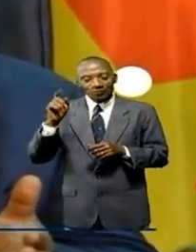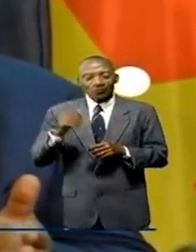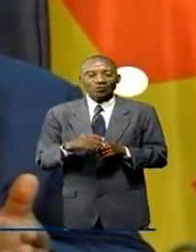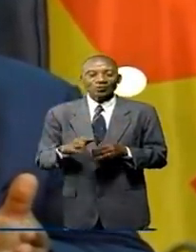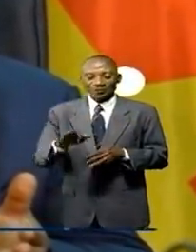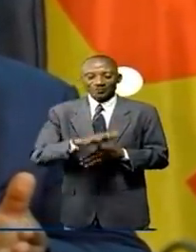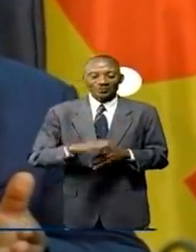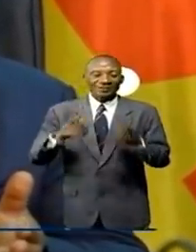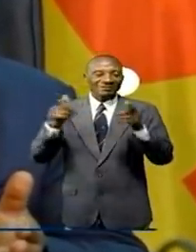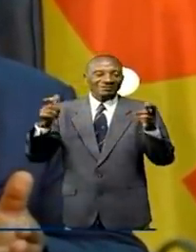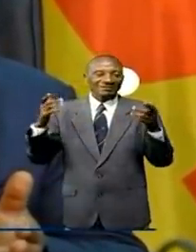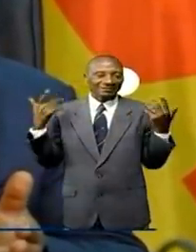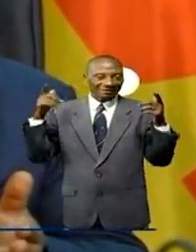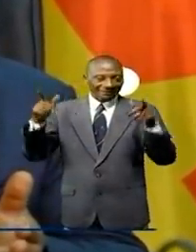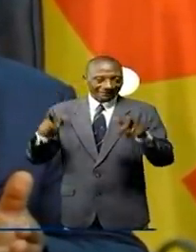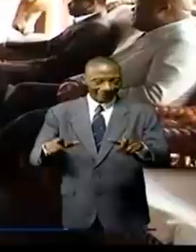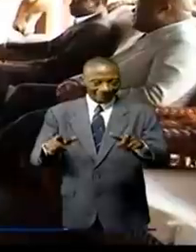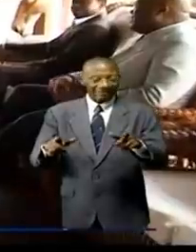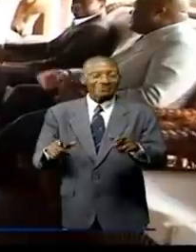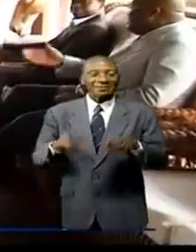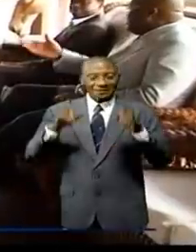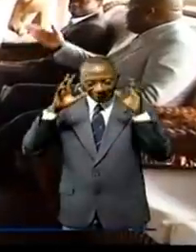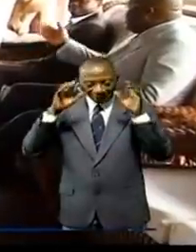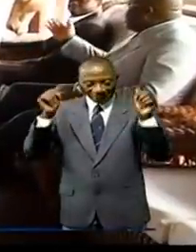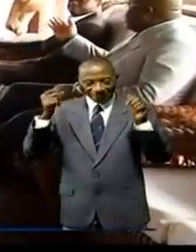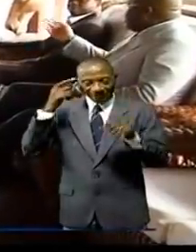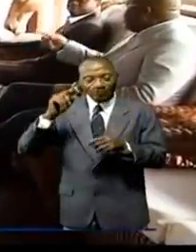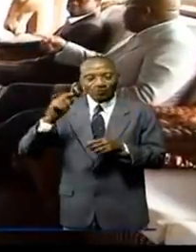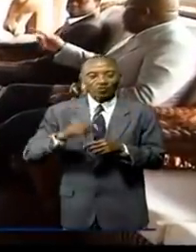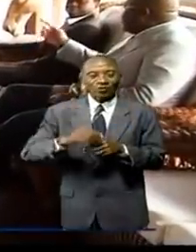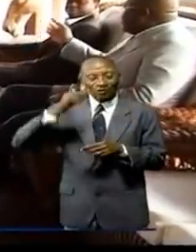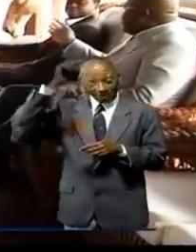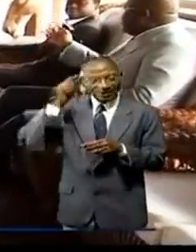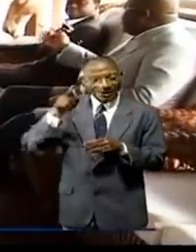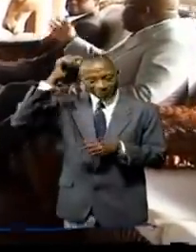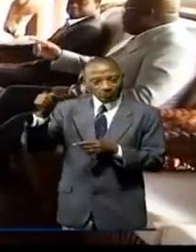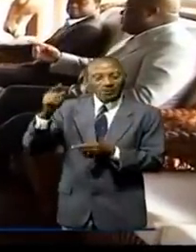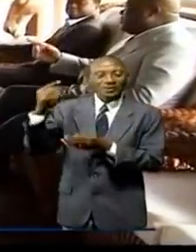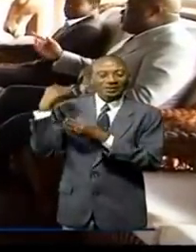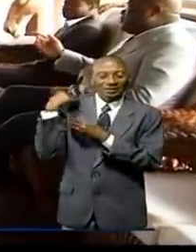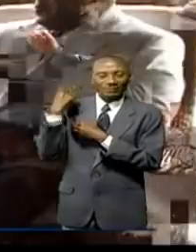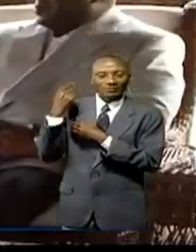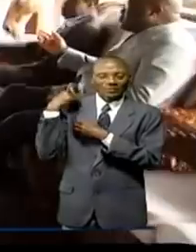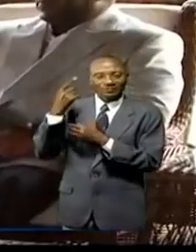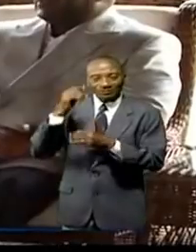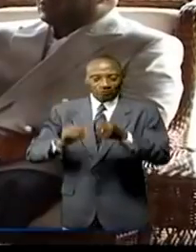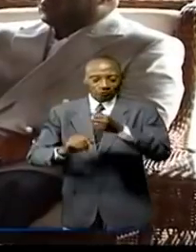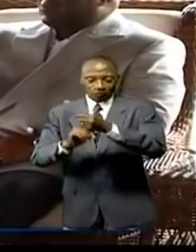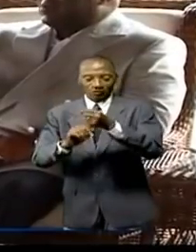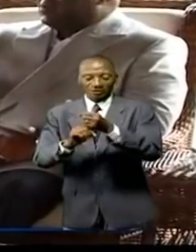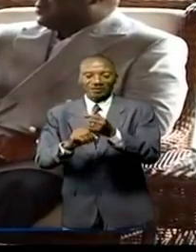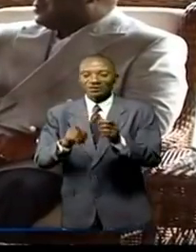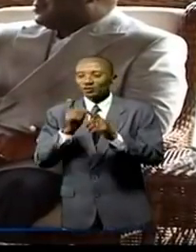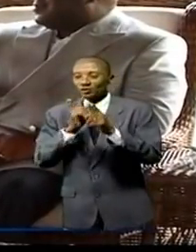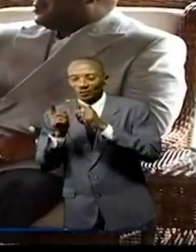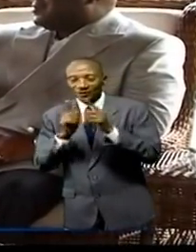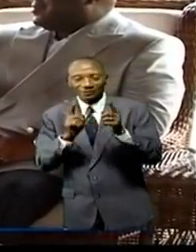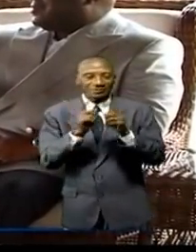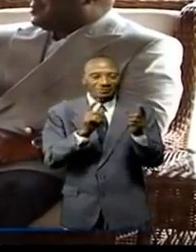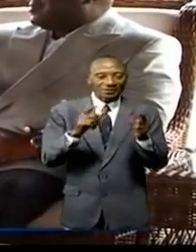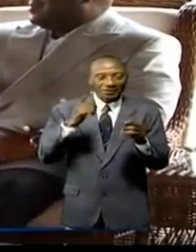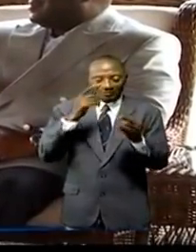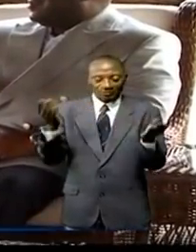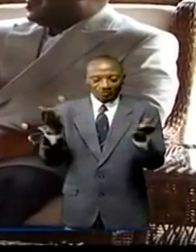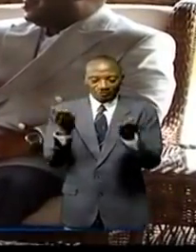CIRGL, Conférence internationale sur la région des Grands Lacs. Yoweri Museveni, Faure Gnassingbé,